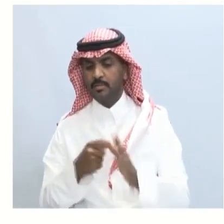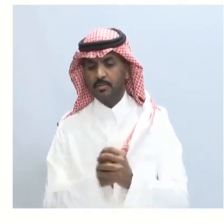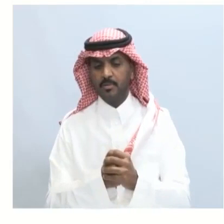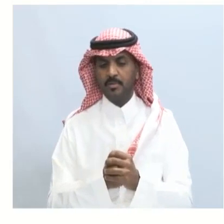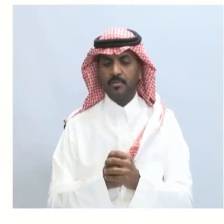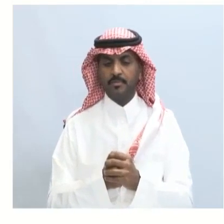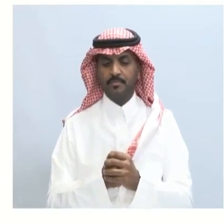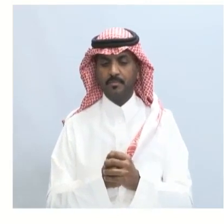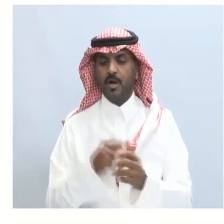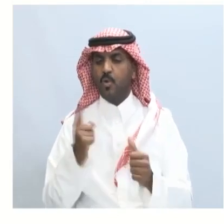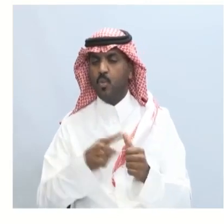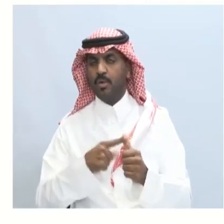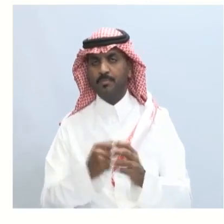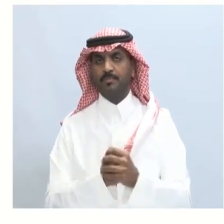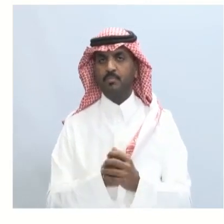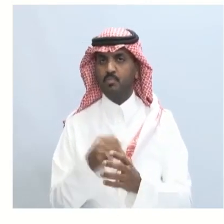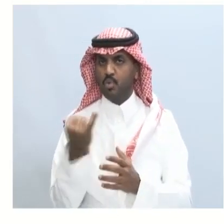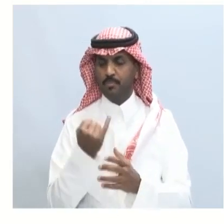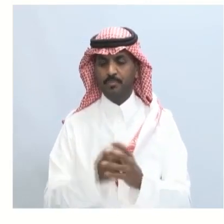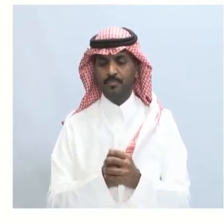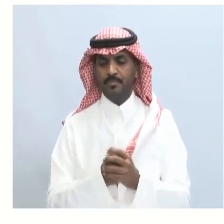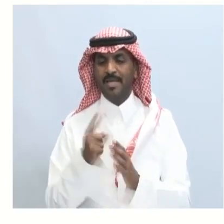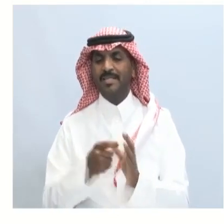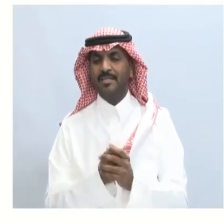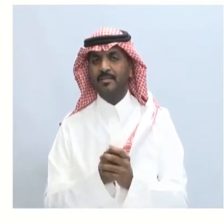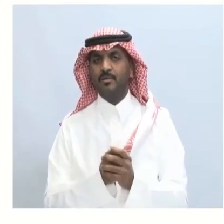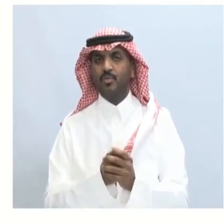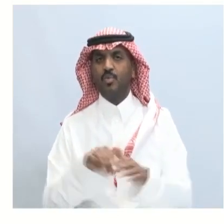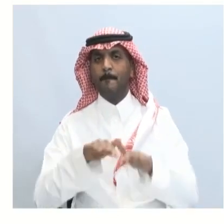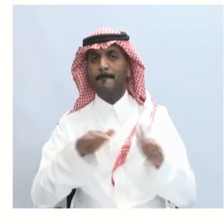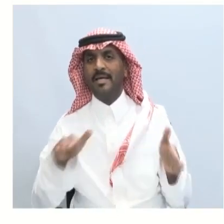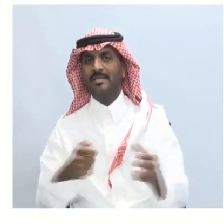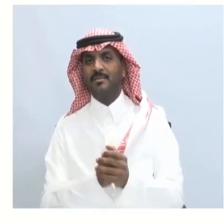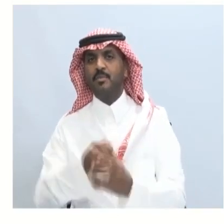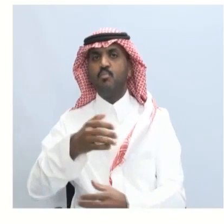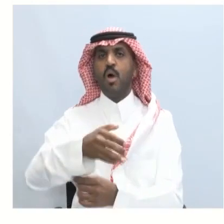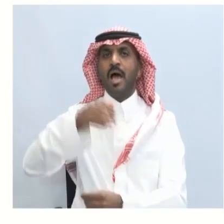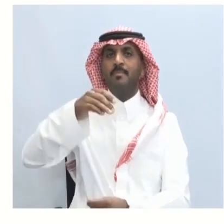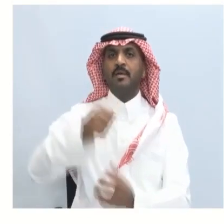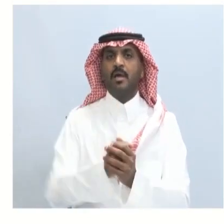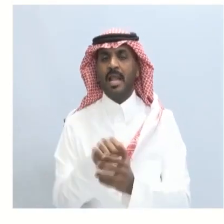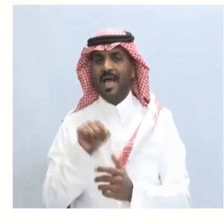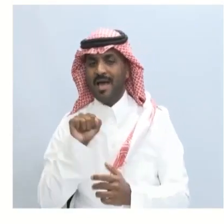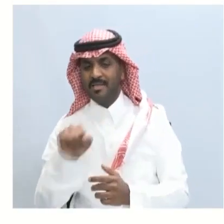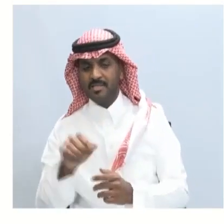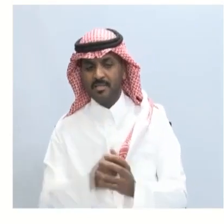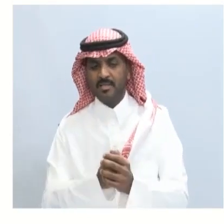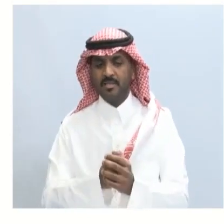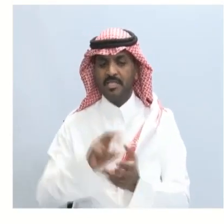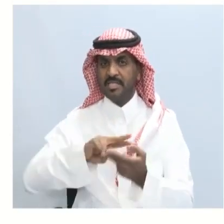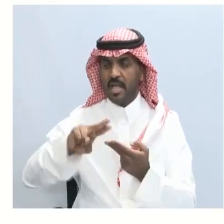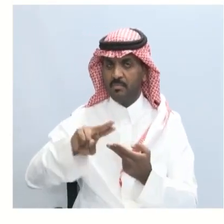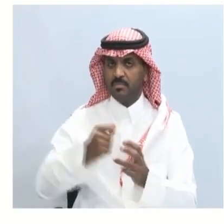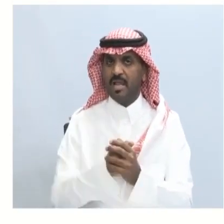مثال ذلك هنا مثال مهم تحديد مكتب المحامي الخاص به لاستلام الاشعارات الخاصه